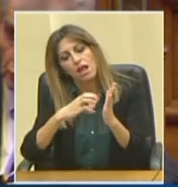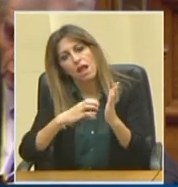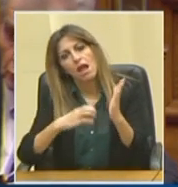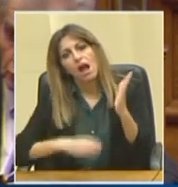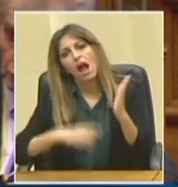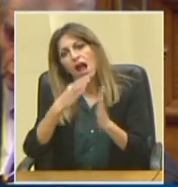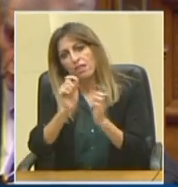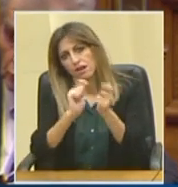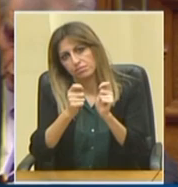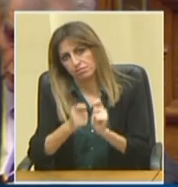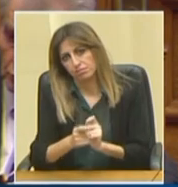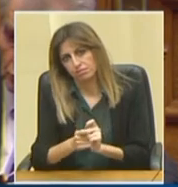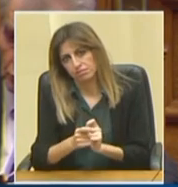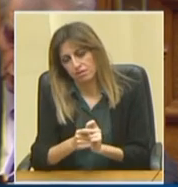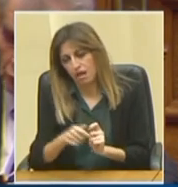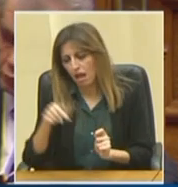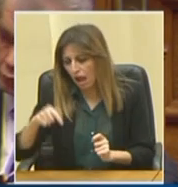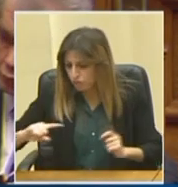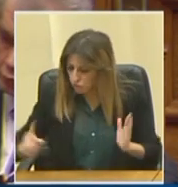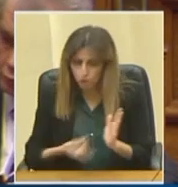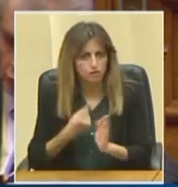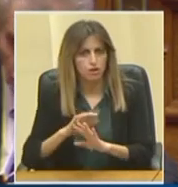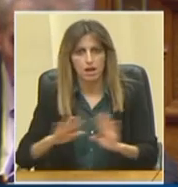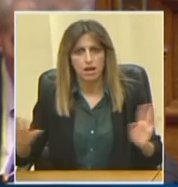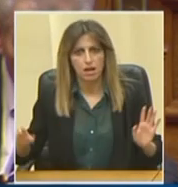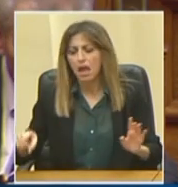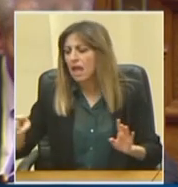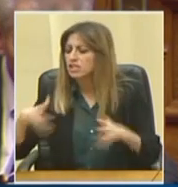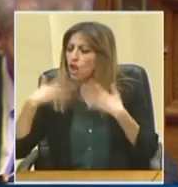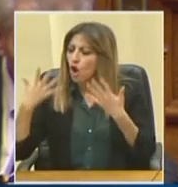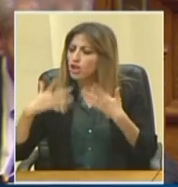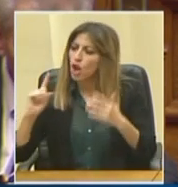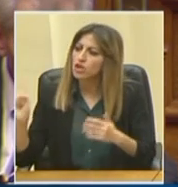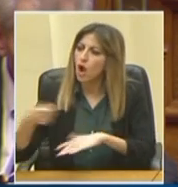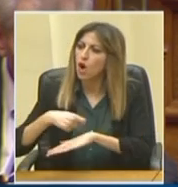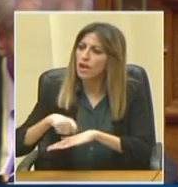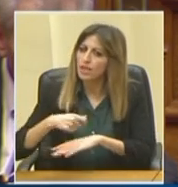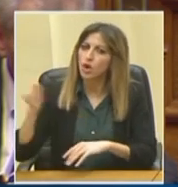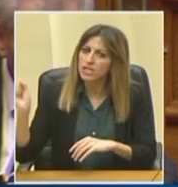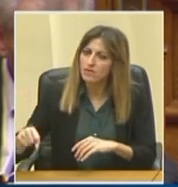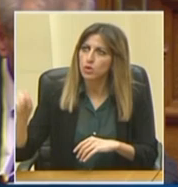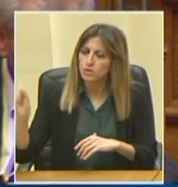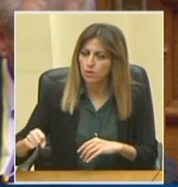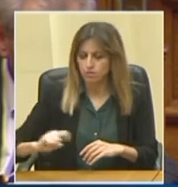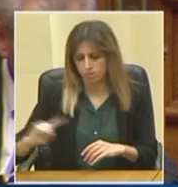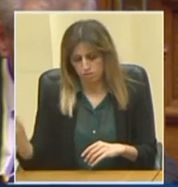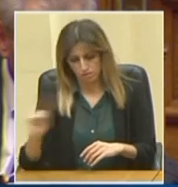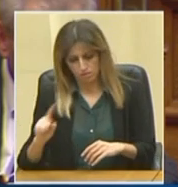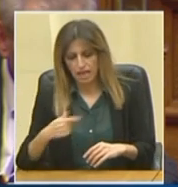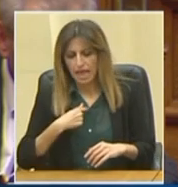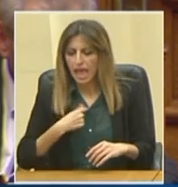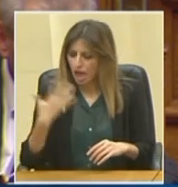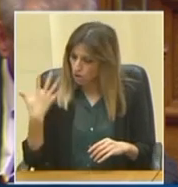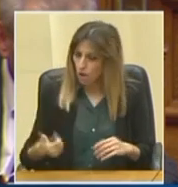να αναθεωρηθούν. Έχω λοιπόν να σας καταθέσω εδώ σχετικό σημείωμα του καθηγητή